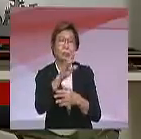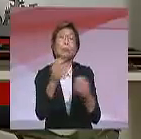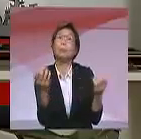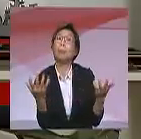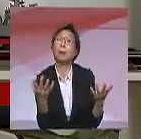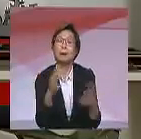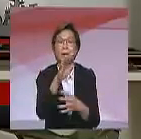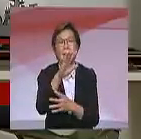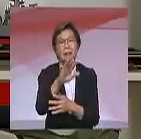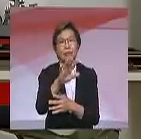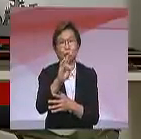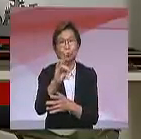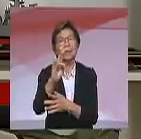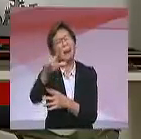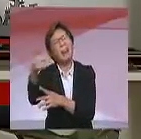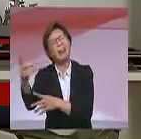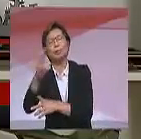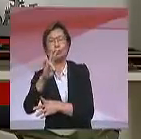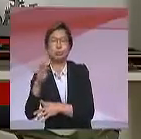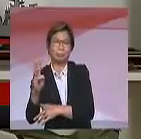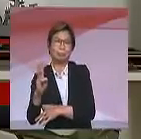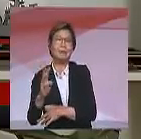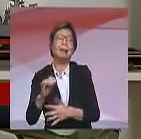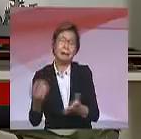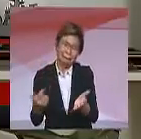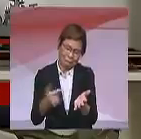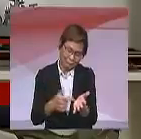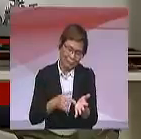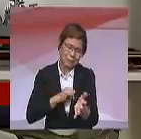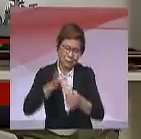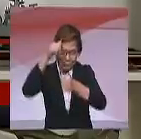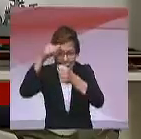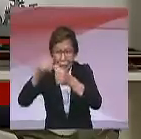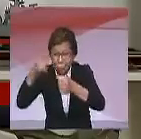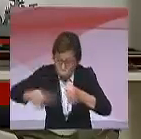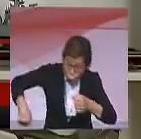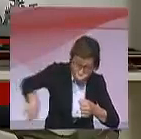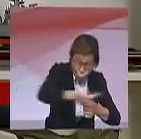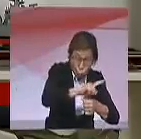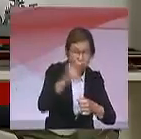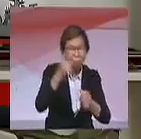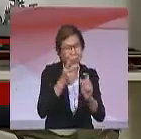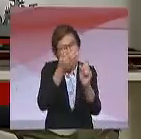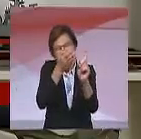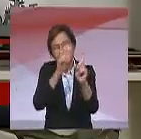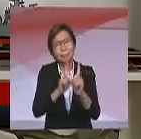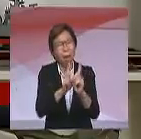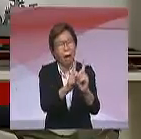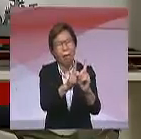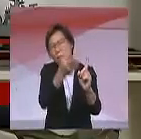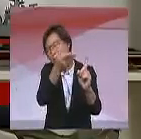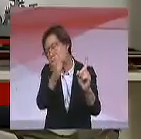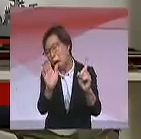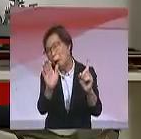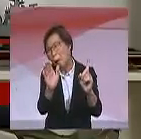76. Jadi sekali lagi saya ingin ingatkan bahawa kegagalan mematuhi SOP